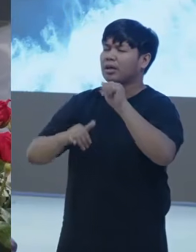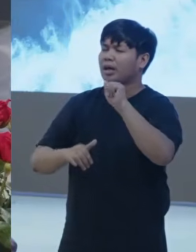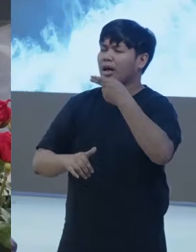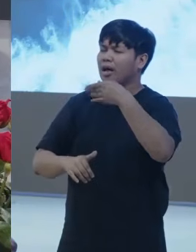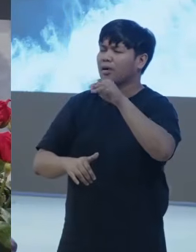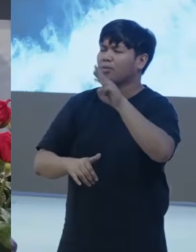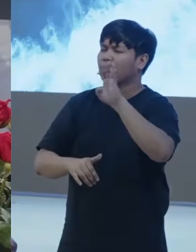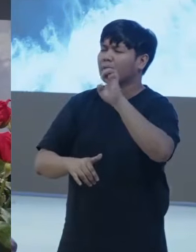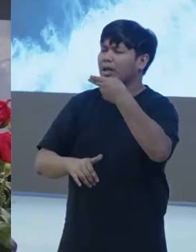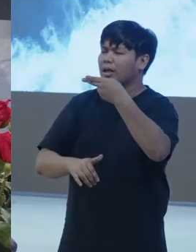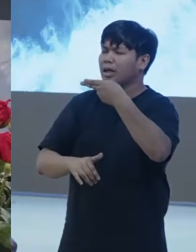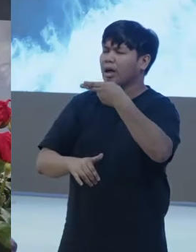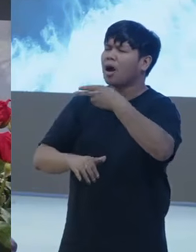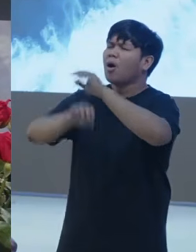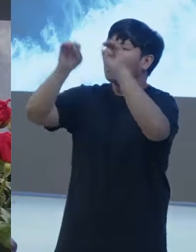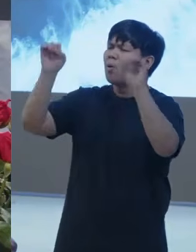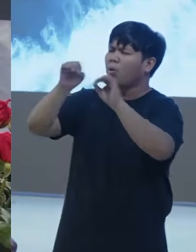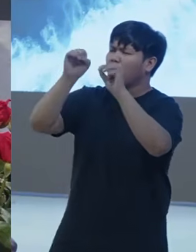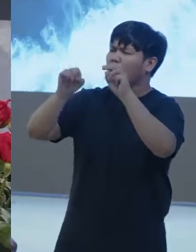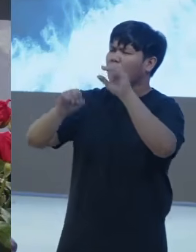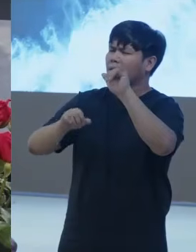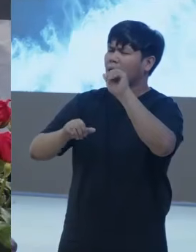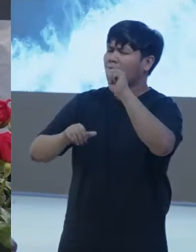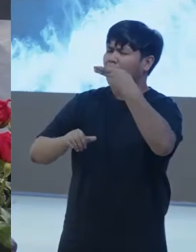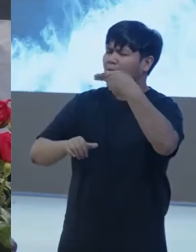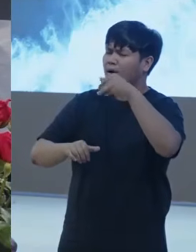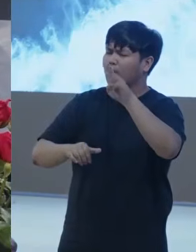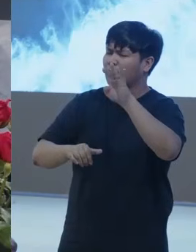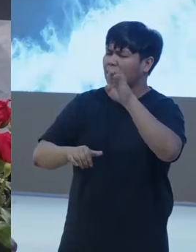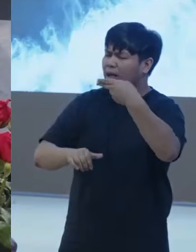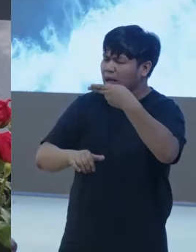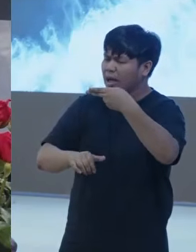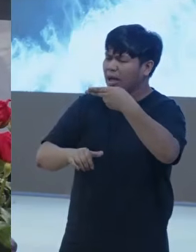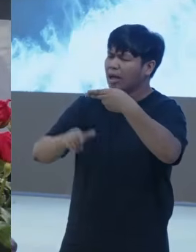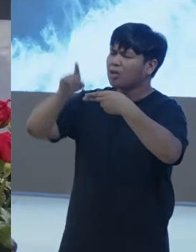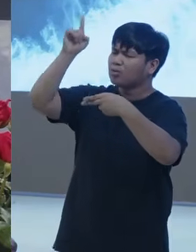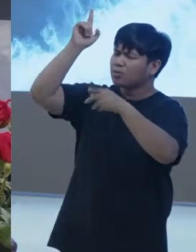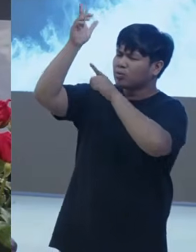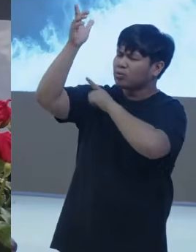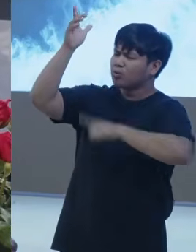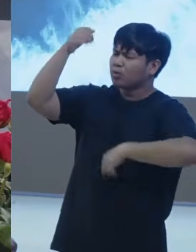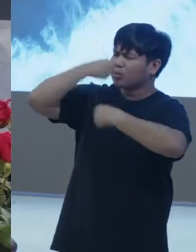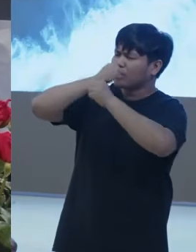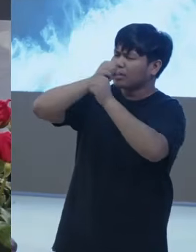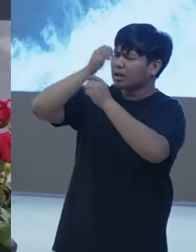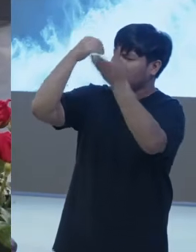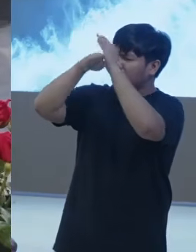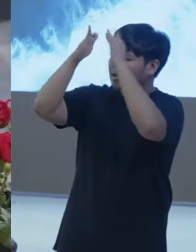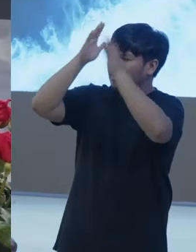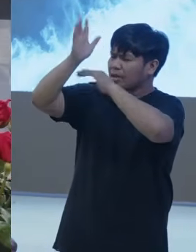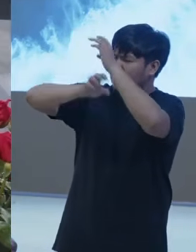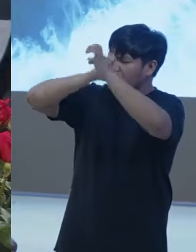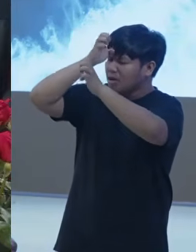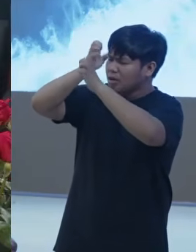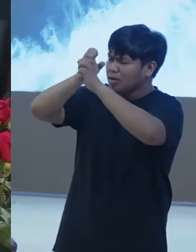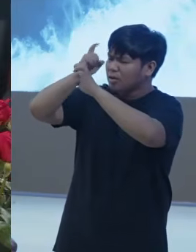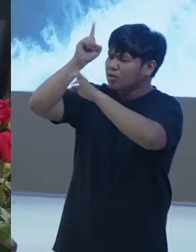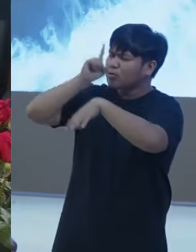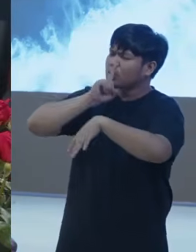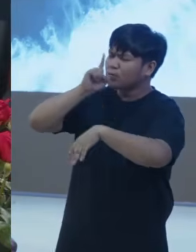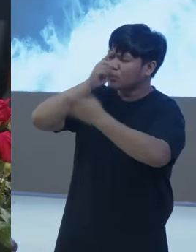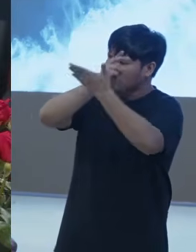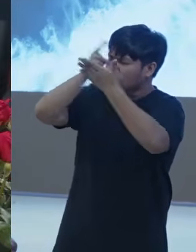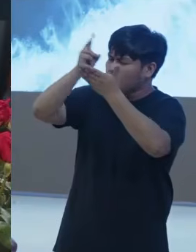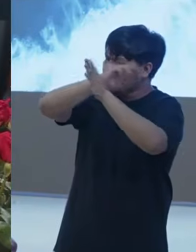and said, Oh Yahweh, Yahweh na Diyos na lumalang ng langit at lupa. Yahweh na Diyos na tunay na banal